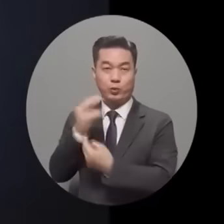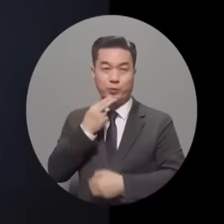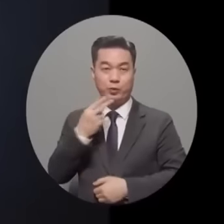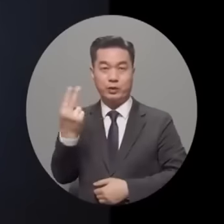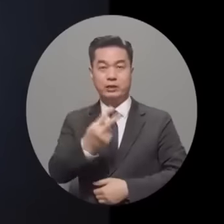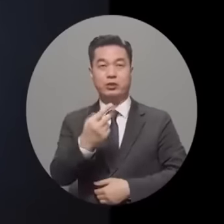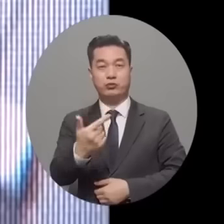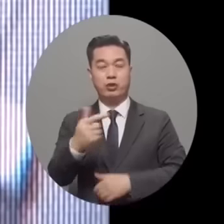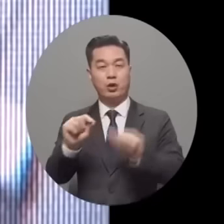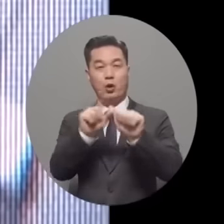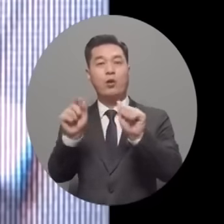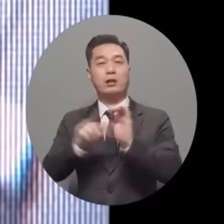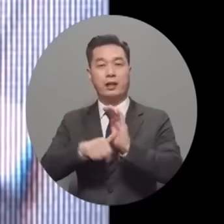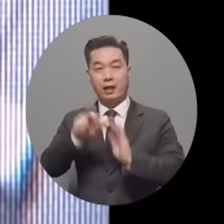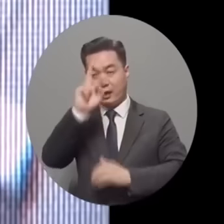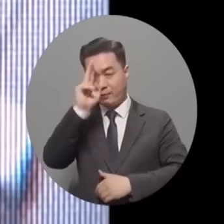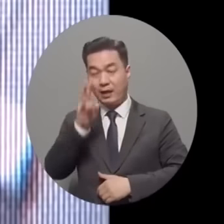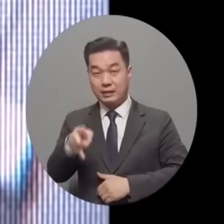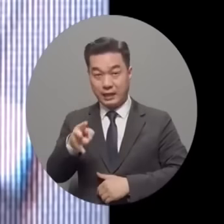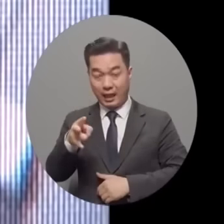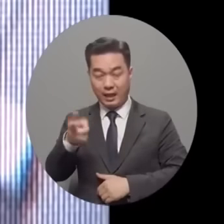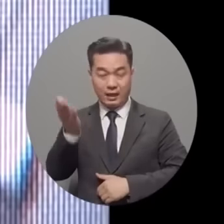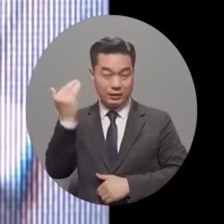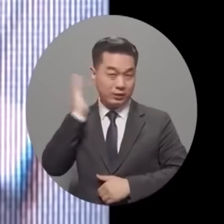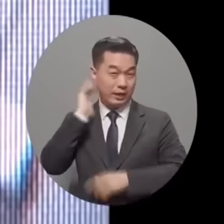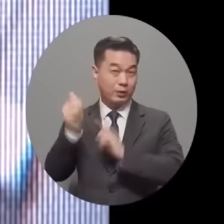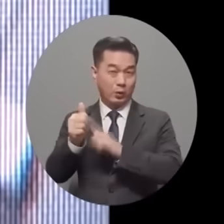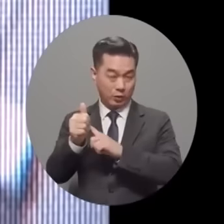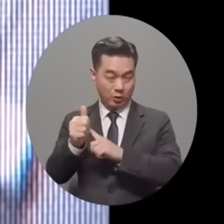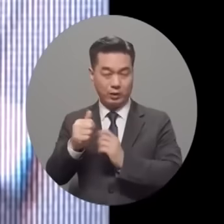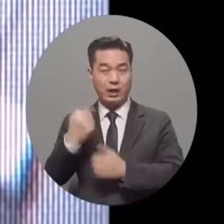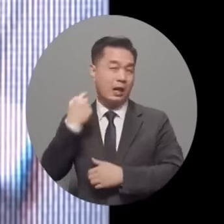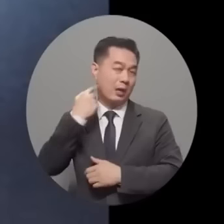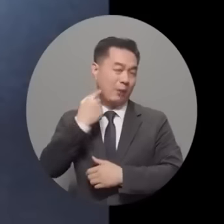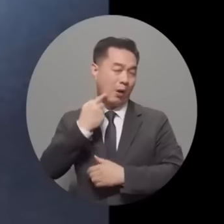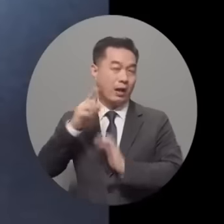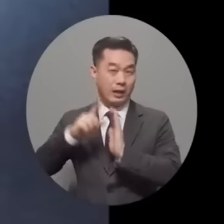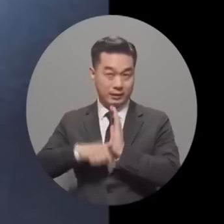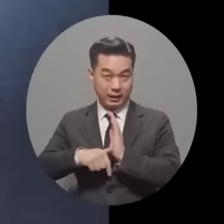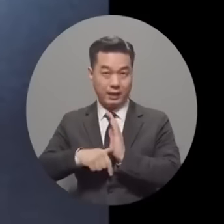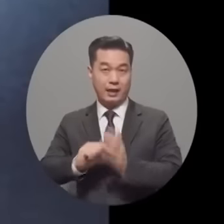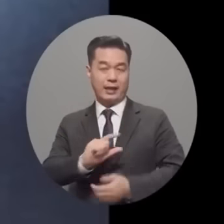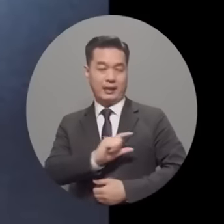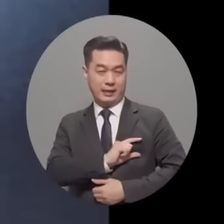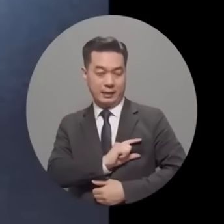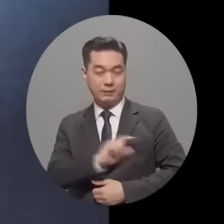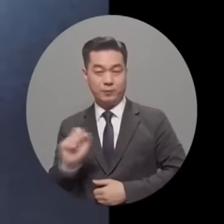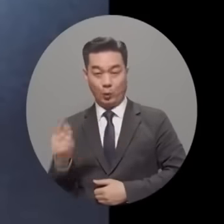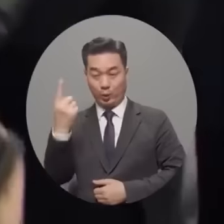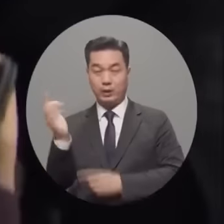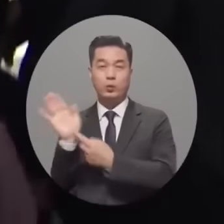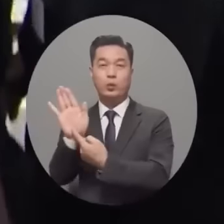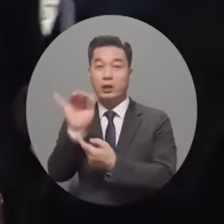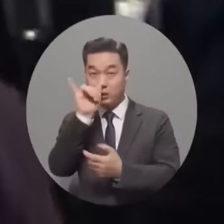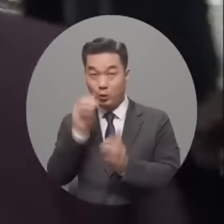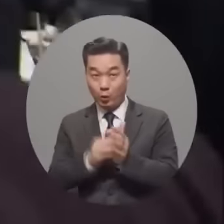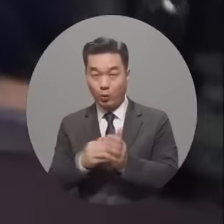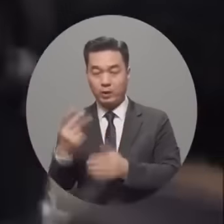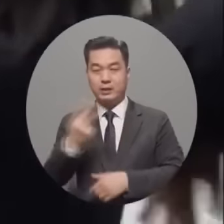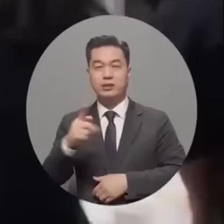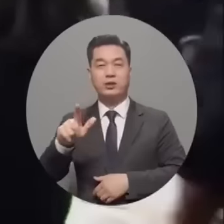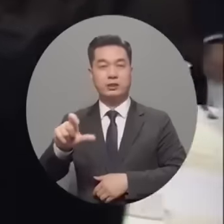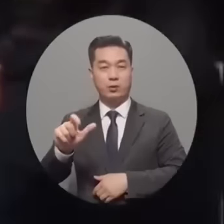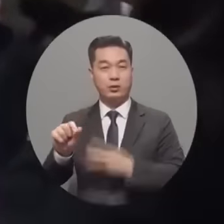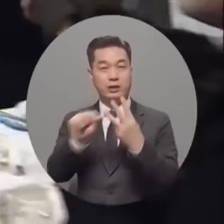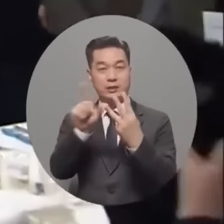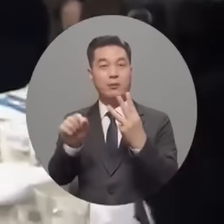5월 박근혜 전 대통령이 습격을 당했을 때 범인 지충호의 이름과 동기가 공개됐고 지난 2015년